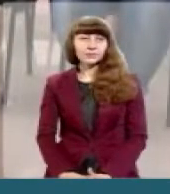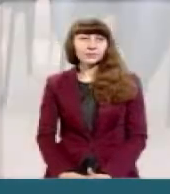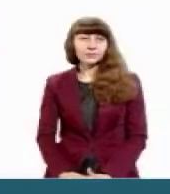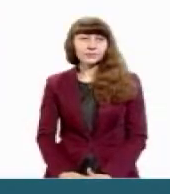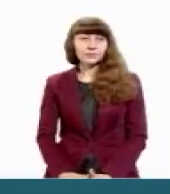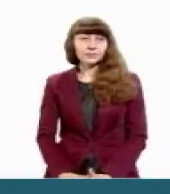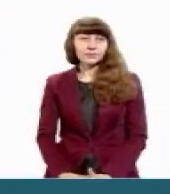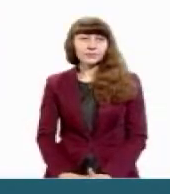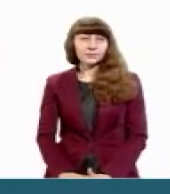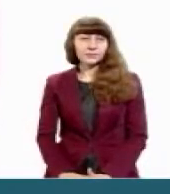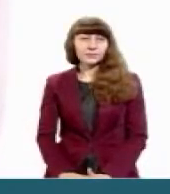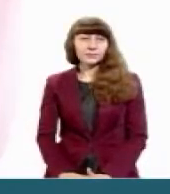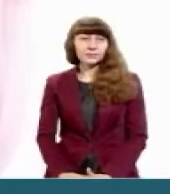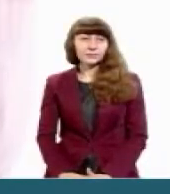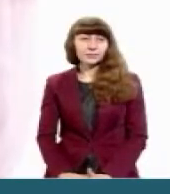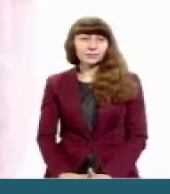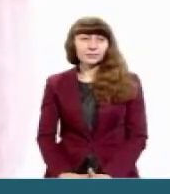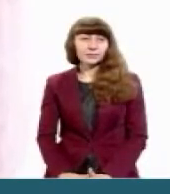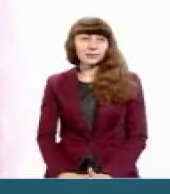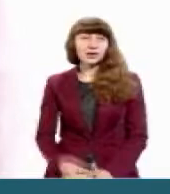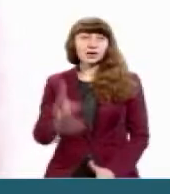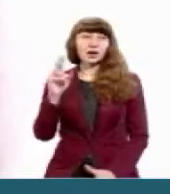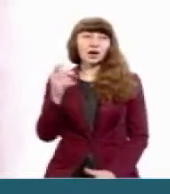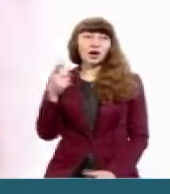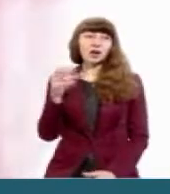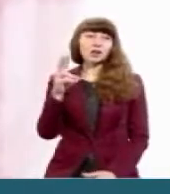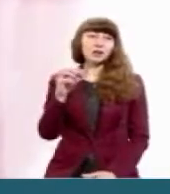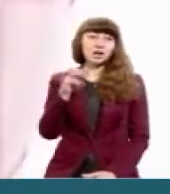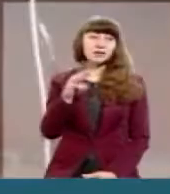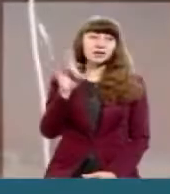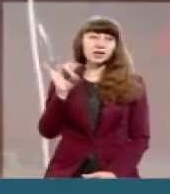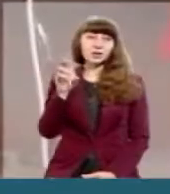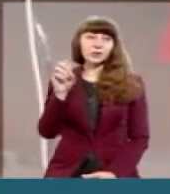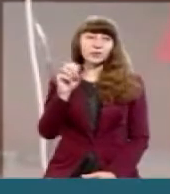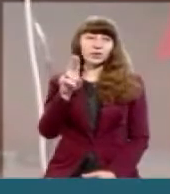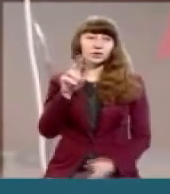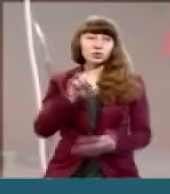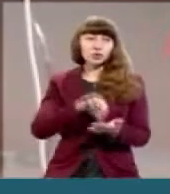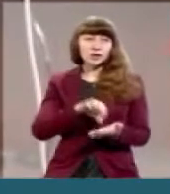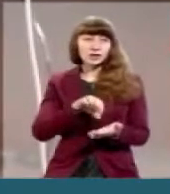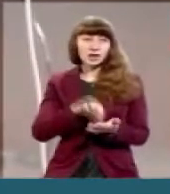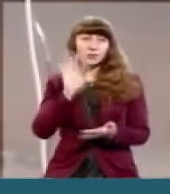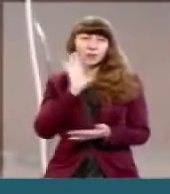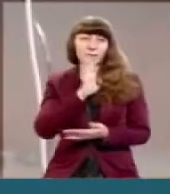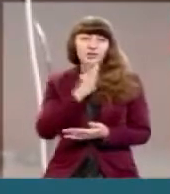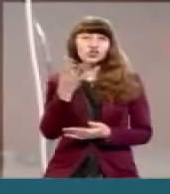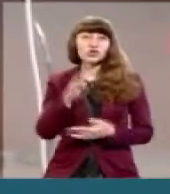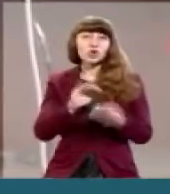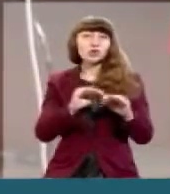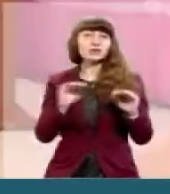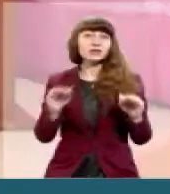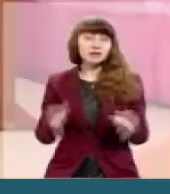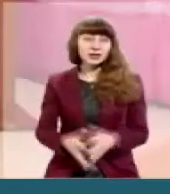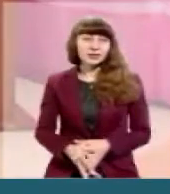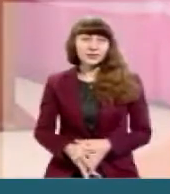Сайысқа өзінің бағын сынауға келген қолқанат Сырымбектің келіні боп түскеніне 7 жыл. Бүгінде 4 баланың анасы. Ақбосағаны аттағалы қызығы